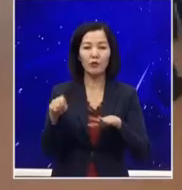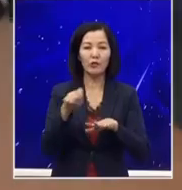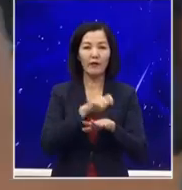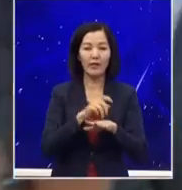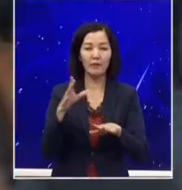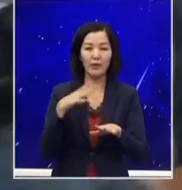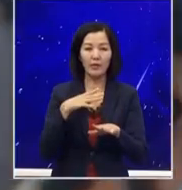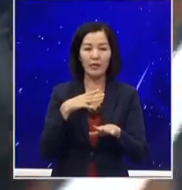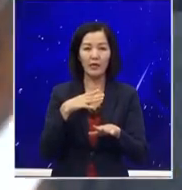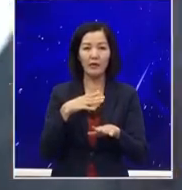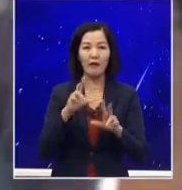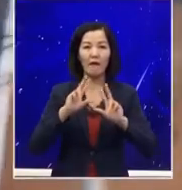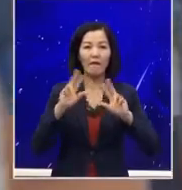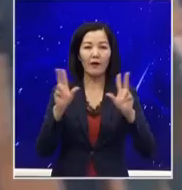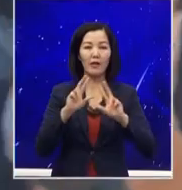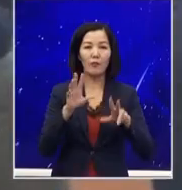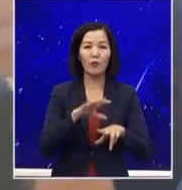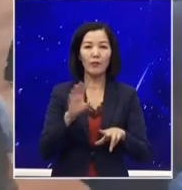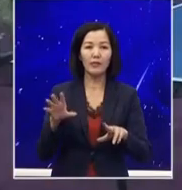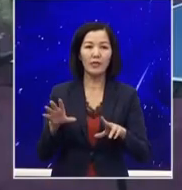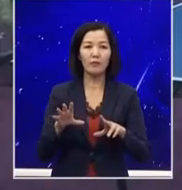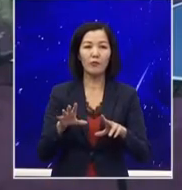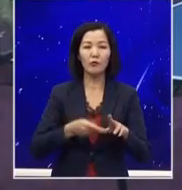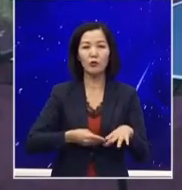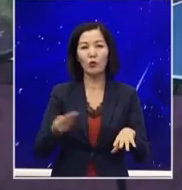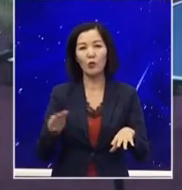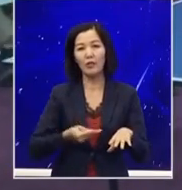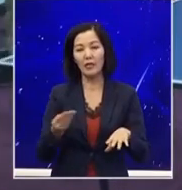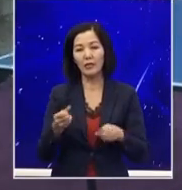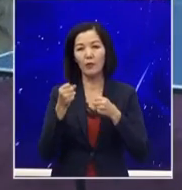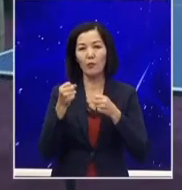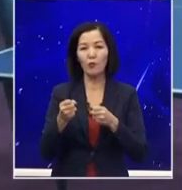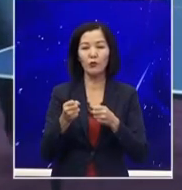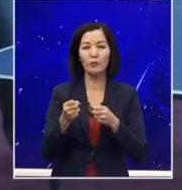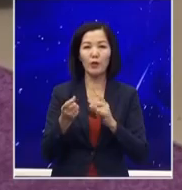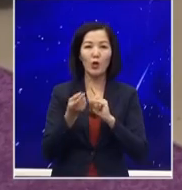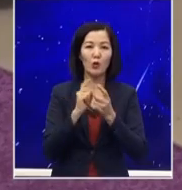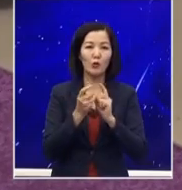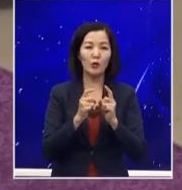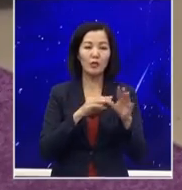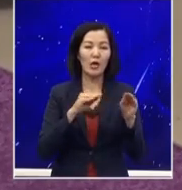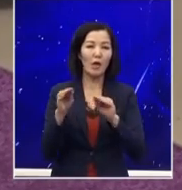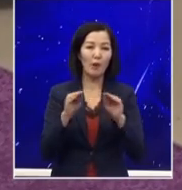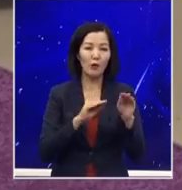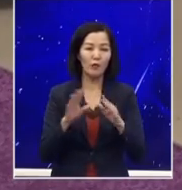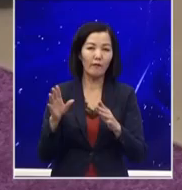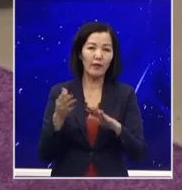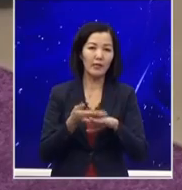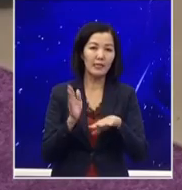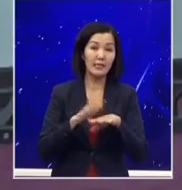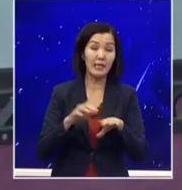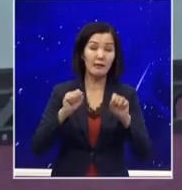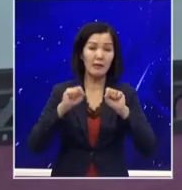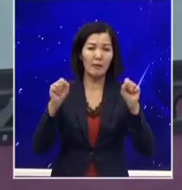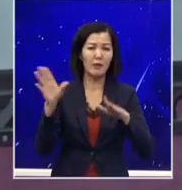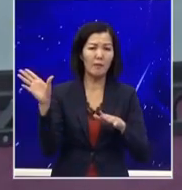метрге жуықтайды. Волейбол, баскетбол алаңы, стол теннисі, бокс пен күреске арналған құралы жабдықтардан бастап, зіл темір кіртасы